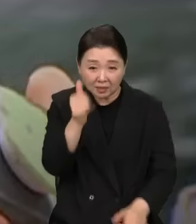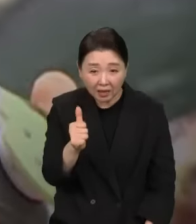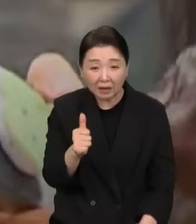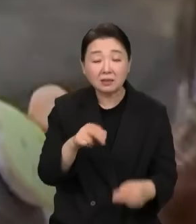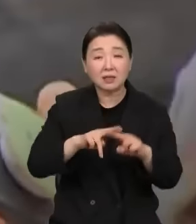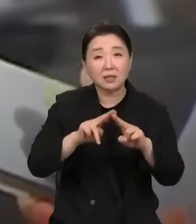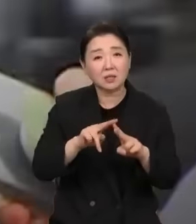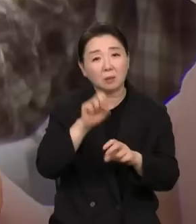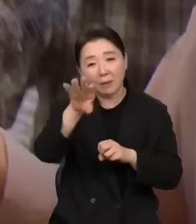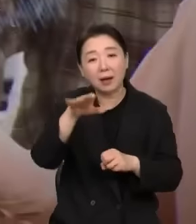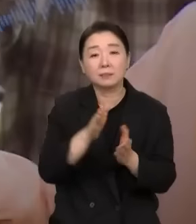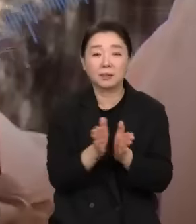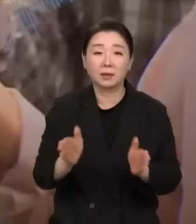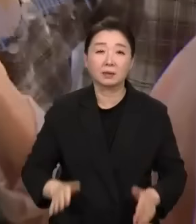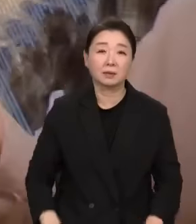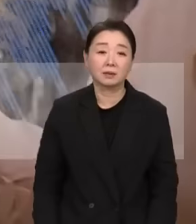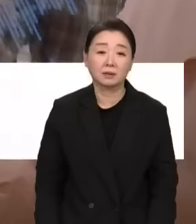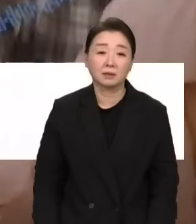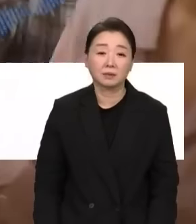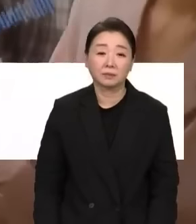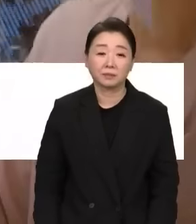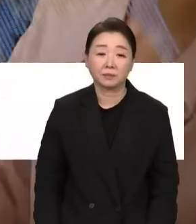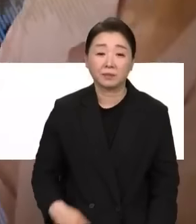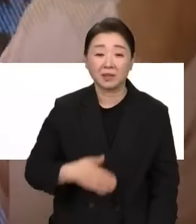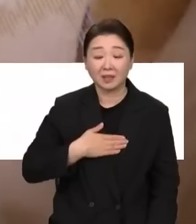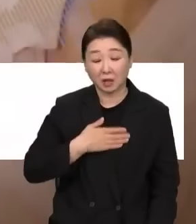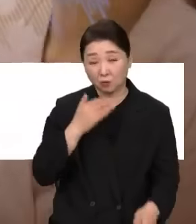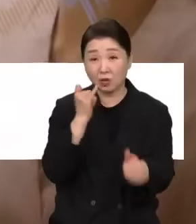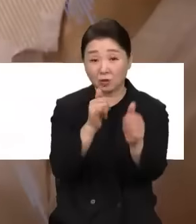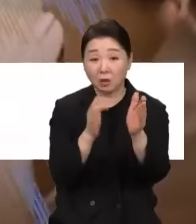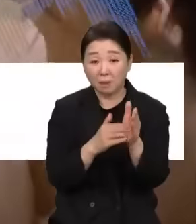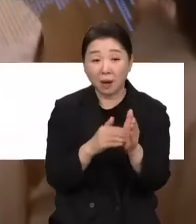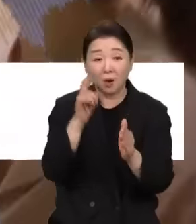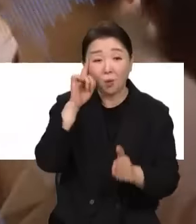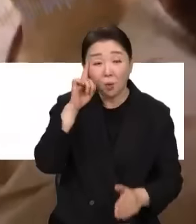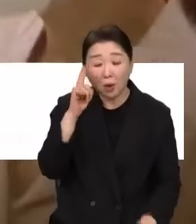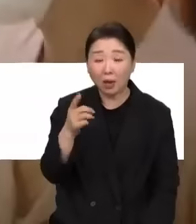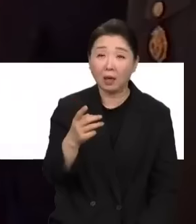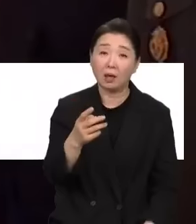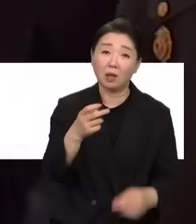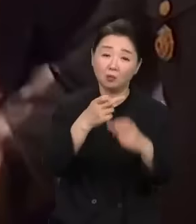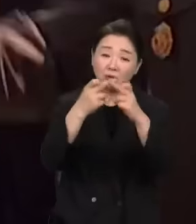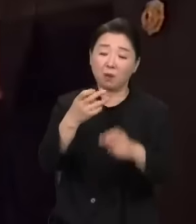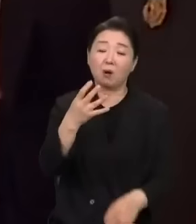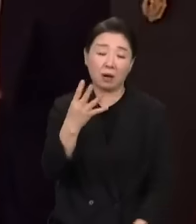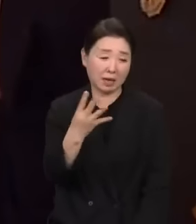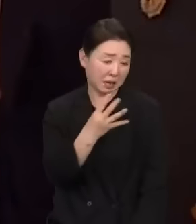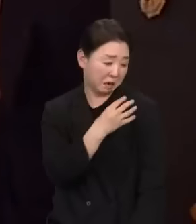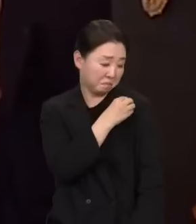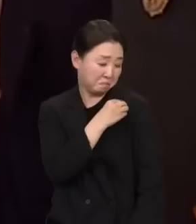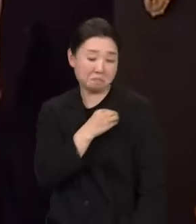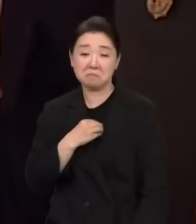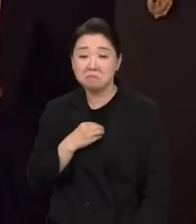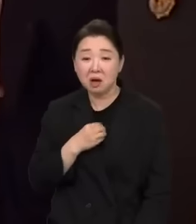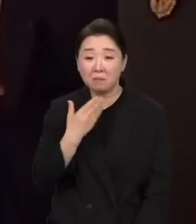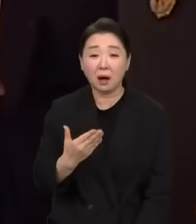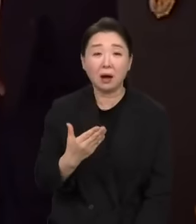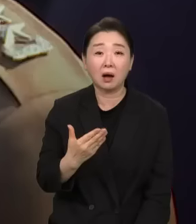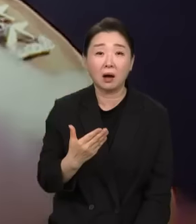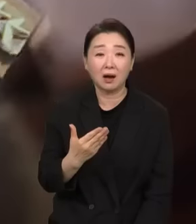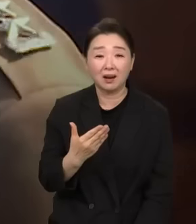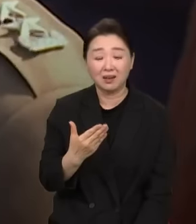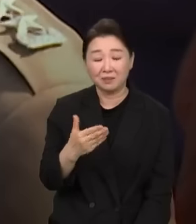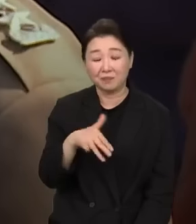언급을 했습니다. 나에 전화기회가 우리 사성 장군 탄생하잖아. 그런데 최상병 사건 발생 후